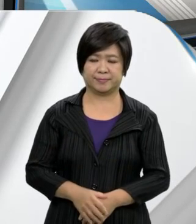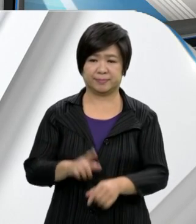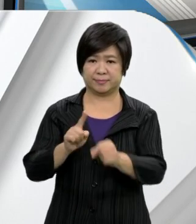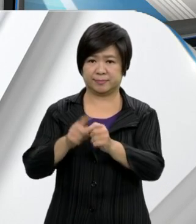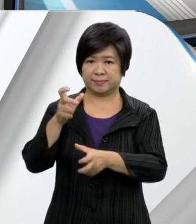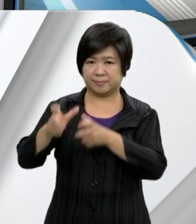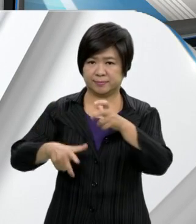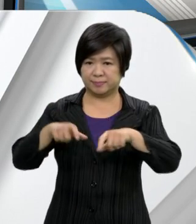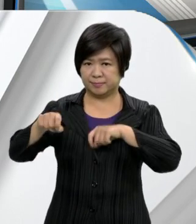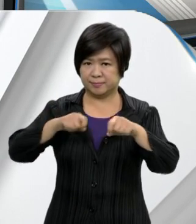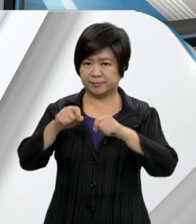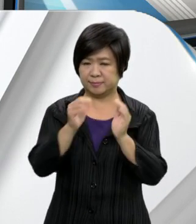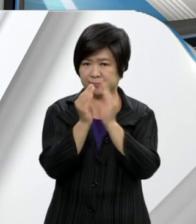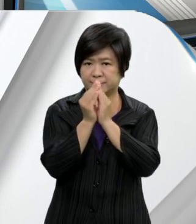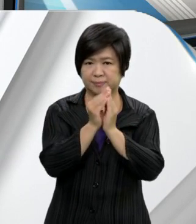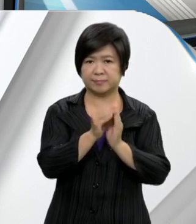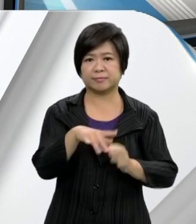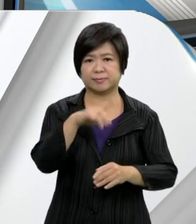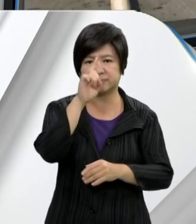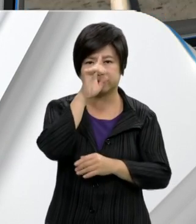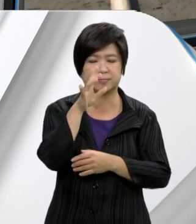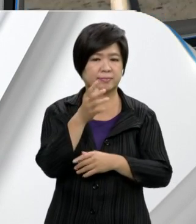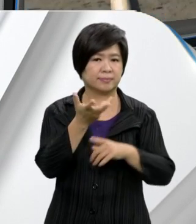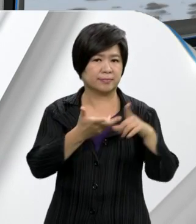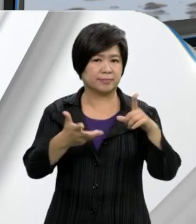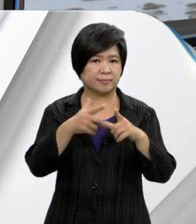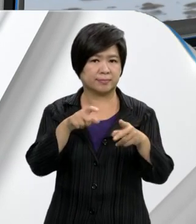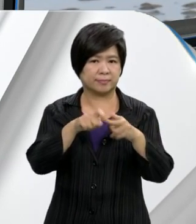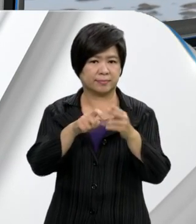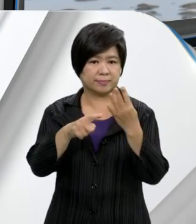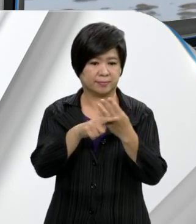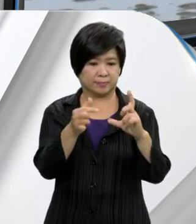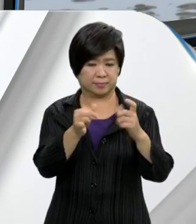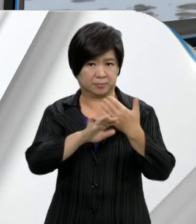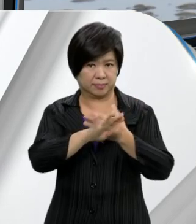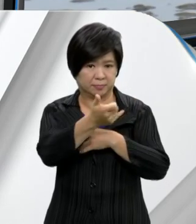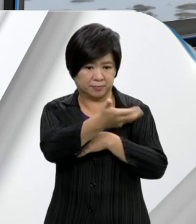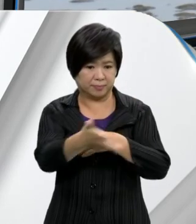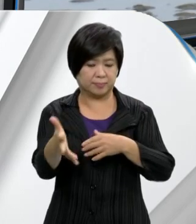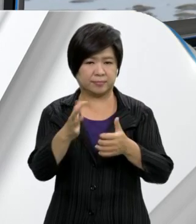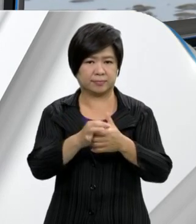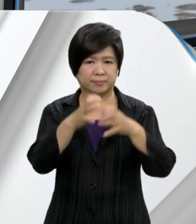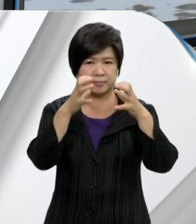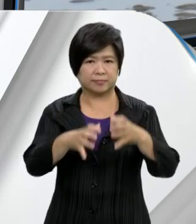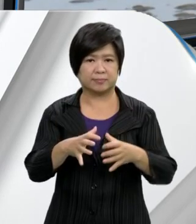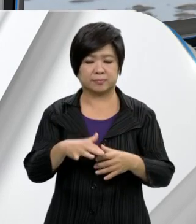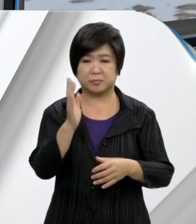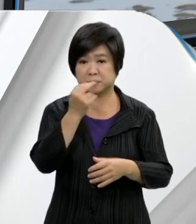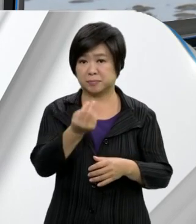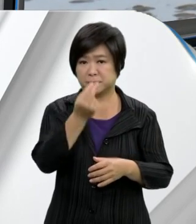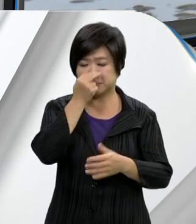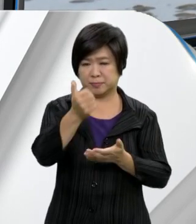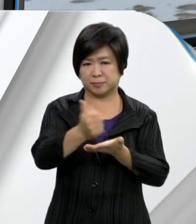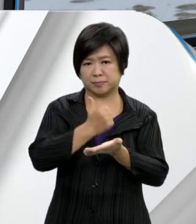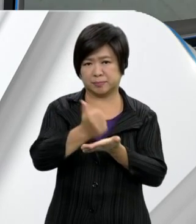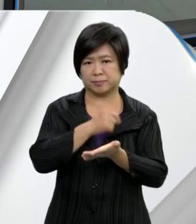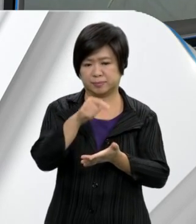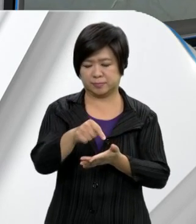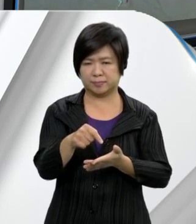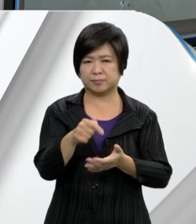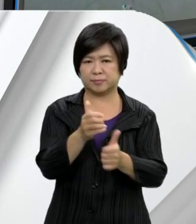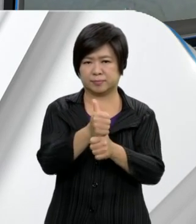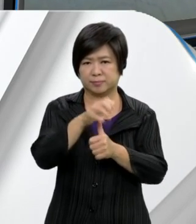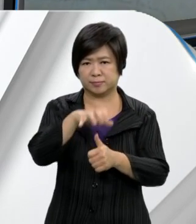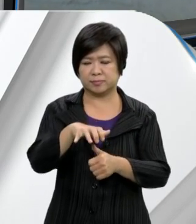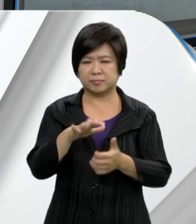中秋节吧，都突然间通工业区外海建筑第三座天然气接收站。不过，列只位所离俄罗斯